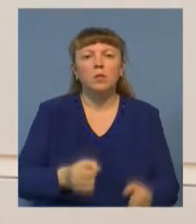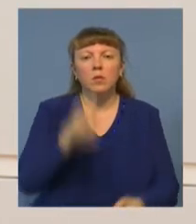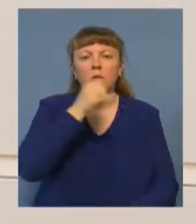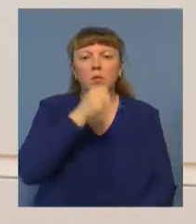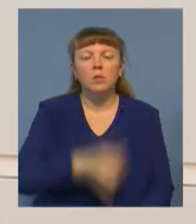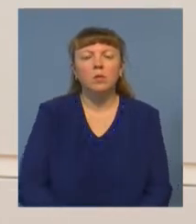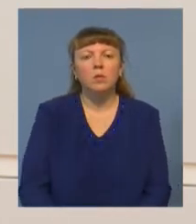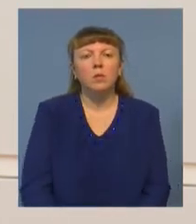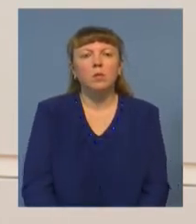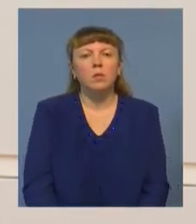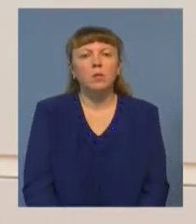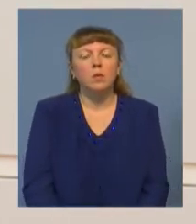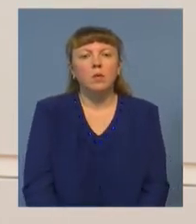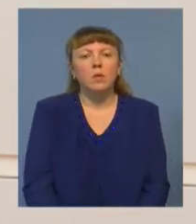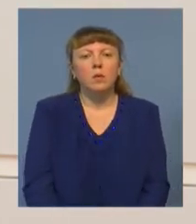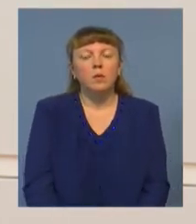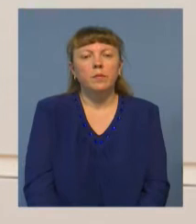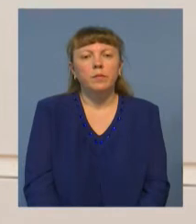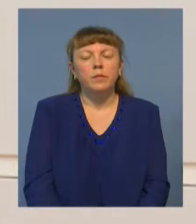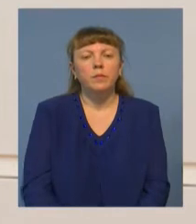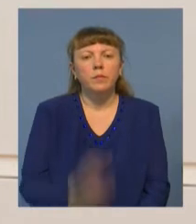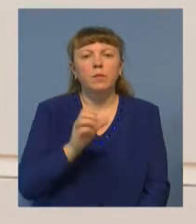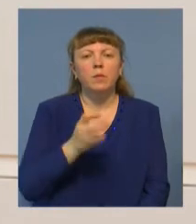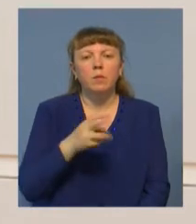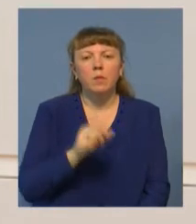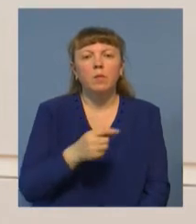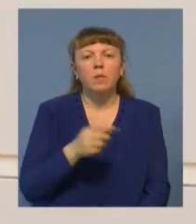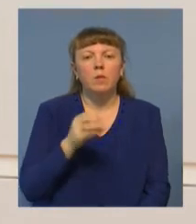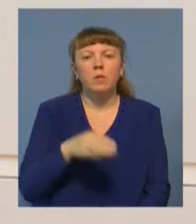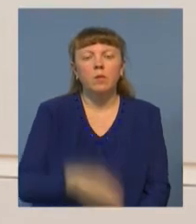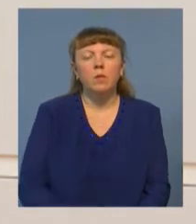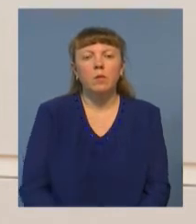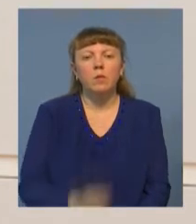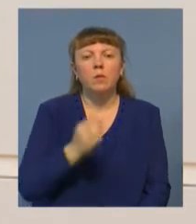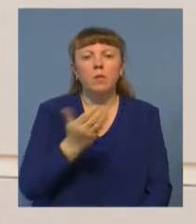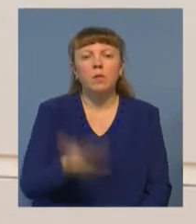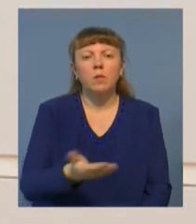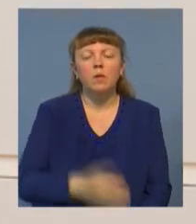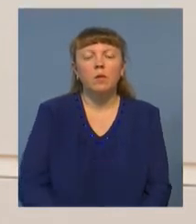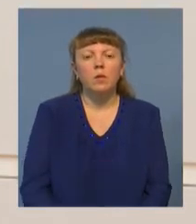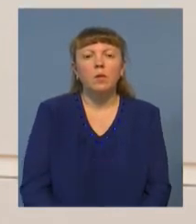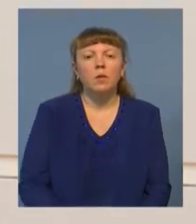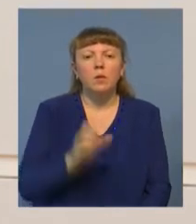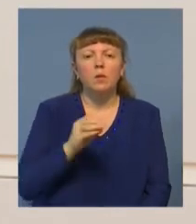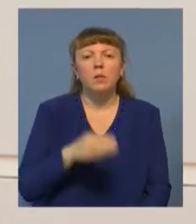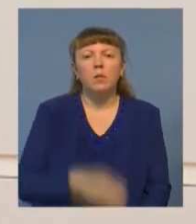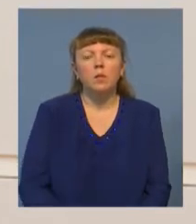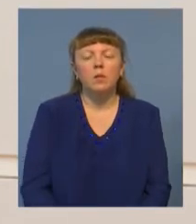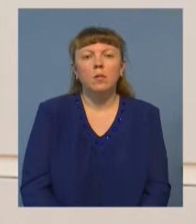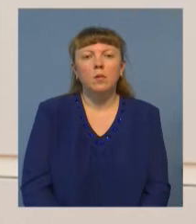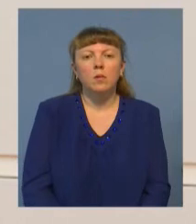устанавливается. Данные выписки, расчеты, они предоставляются уже непосредственно в департамент,